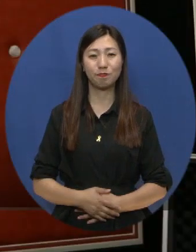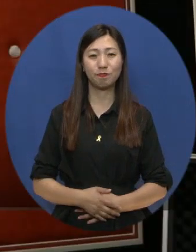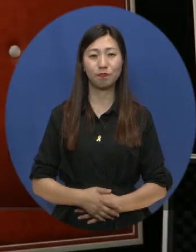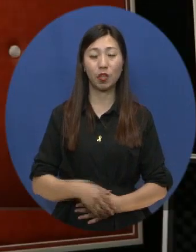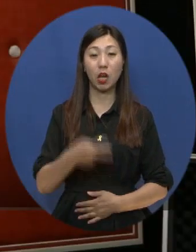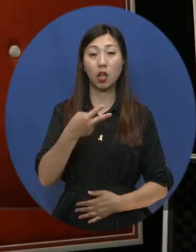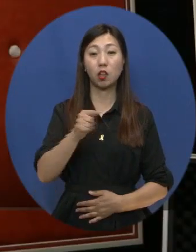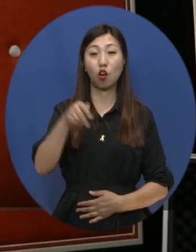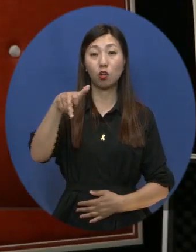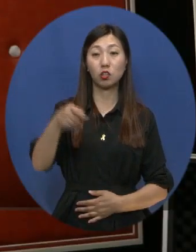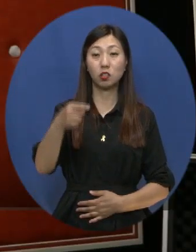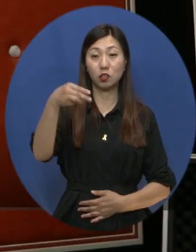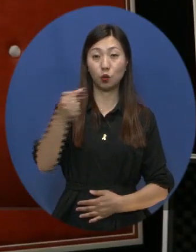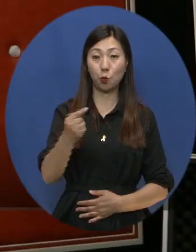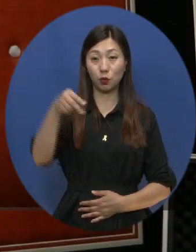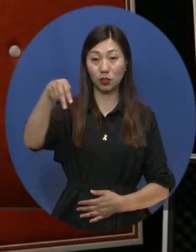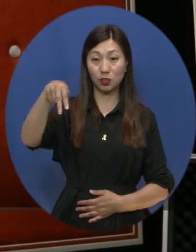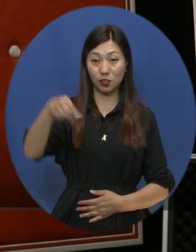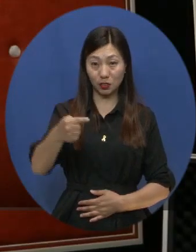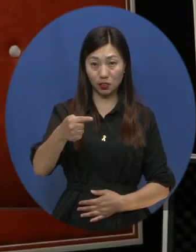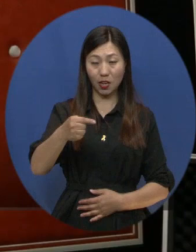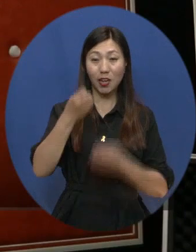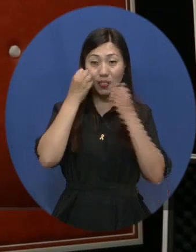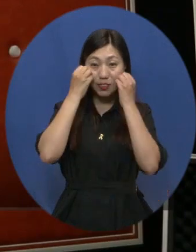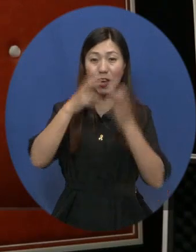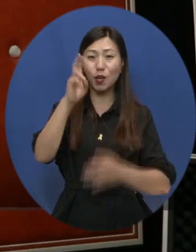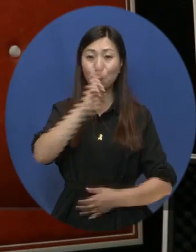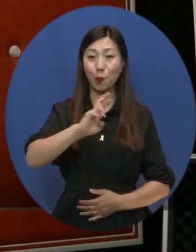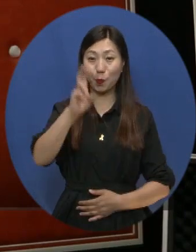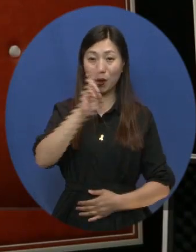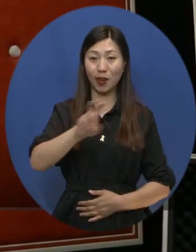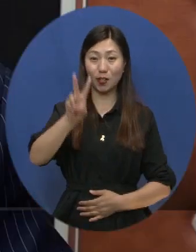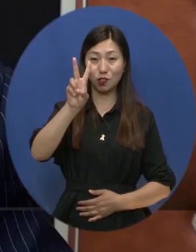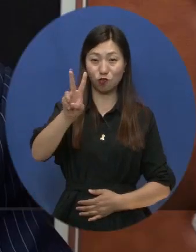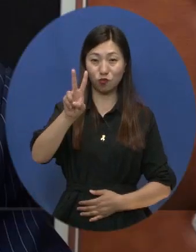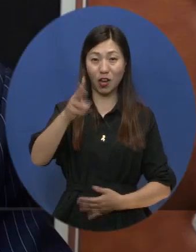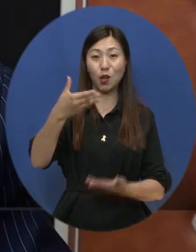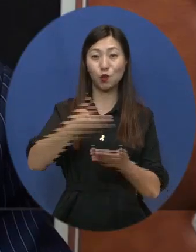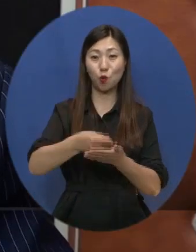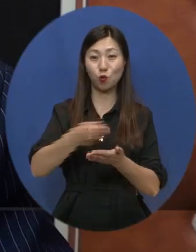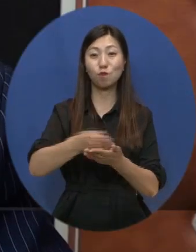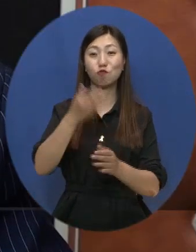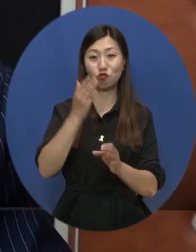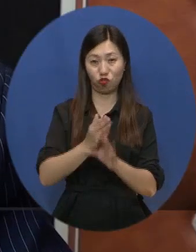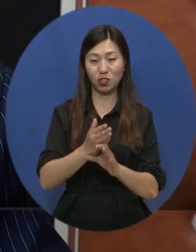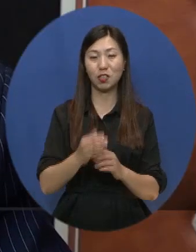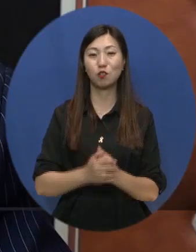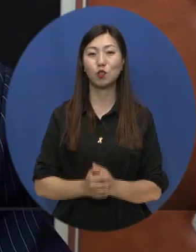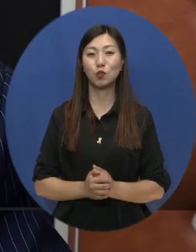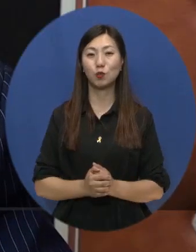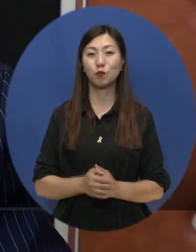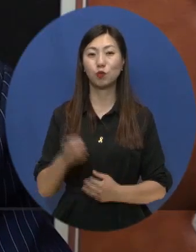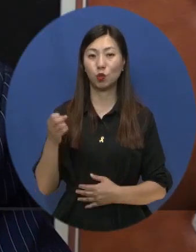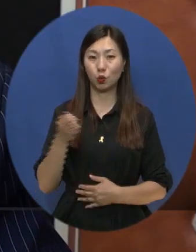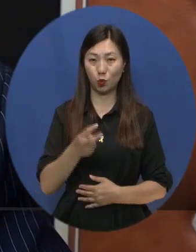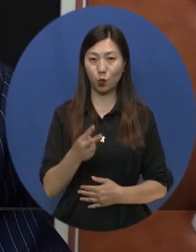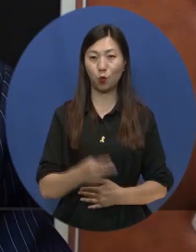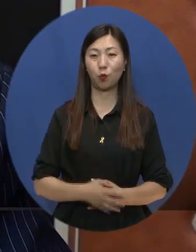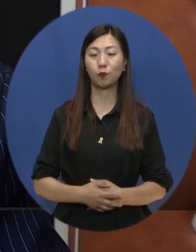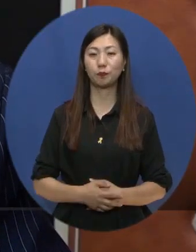도크로스의 신곡을 두 곡 정도 지금 녹음하고 있고 또